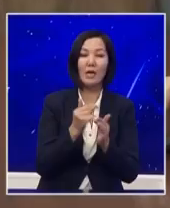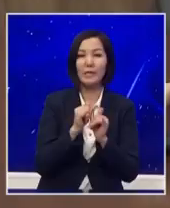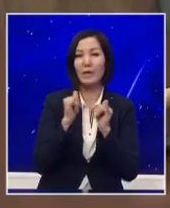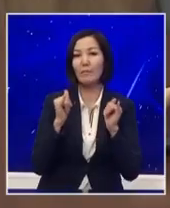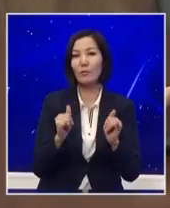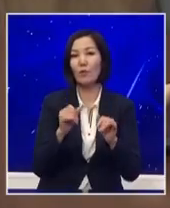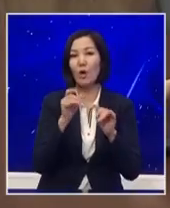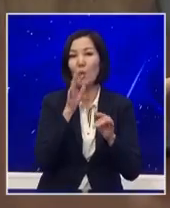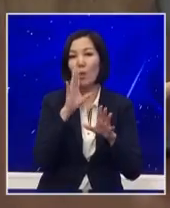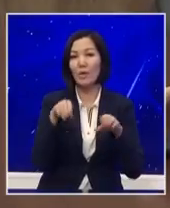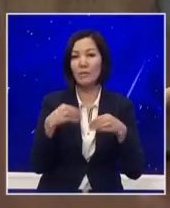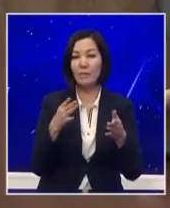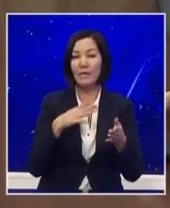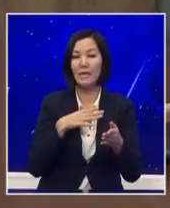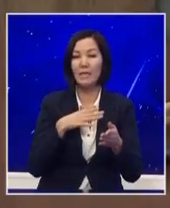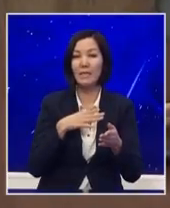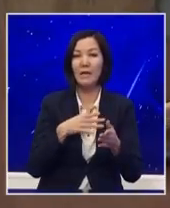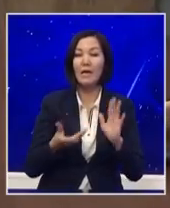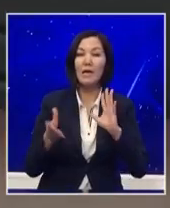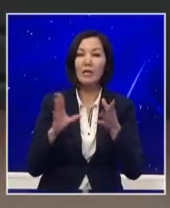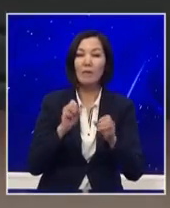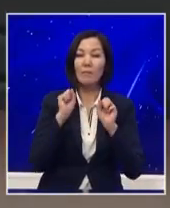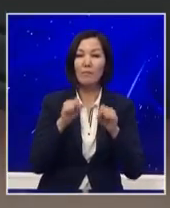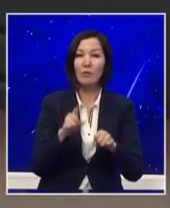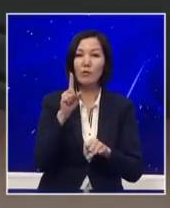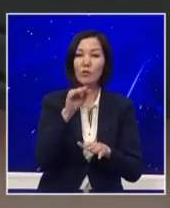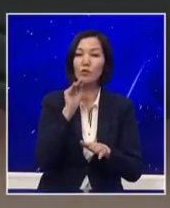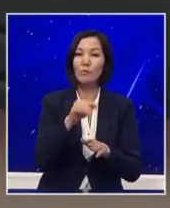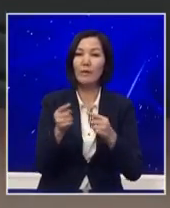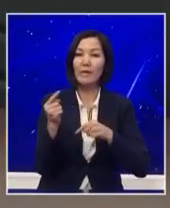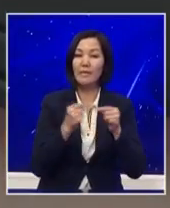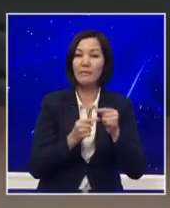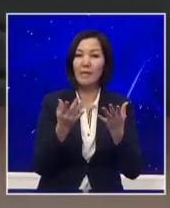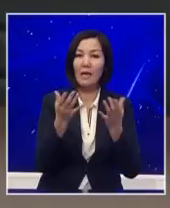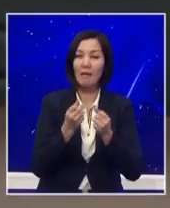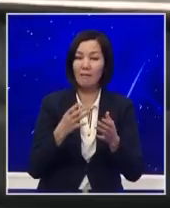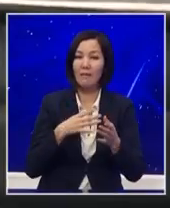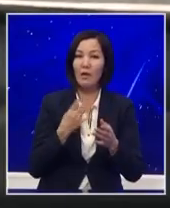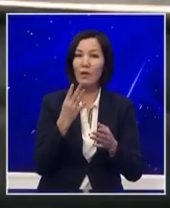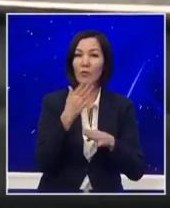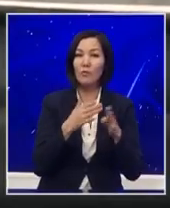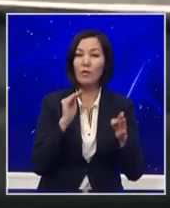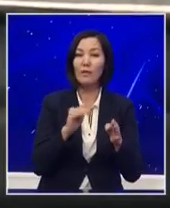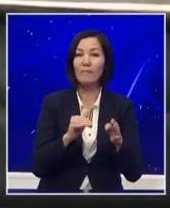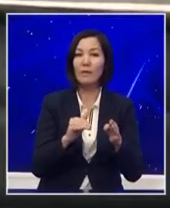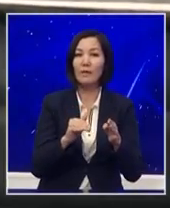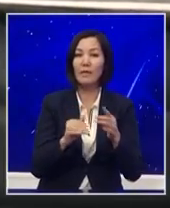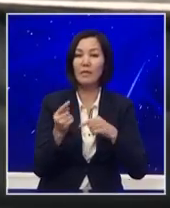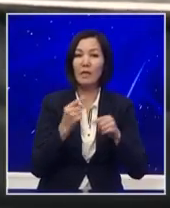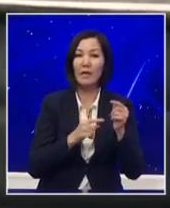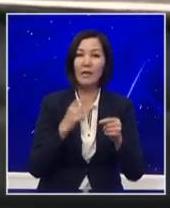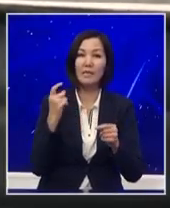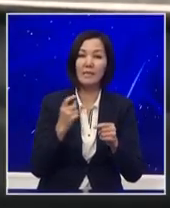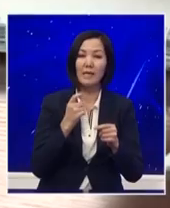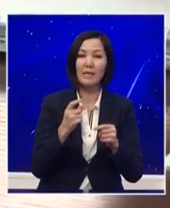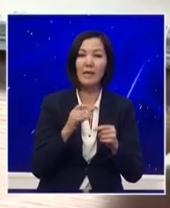бағындыруға уақыт берілді. Жалпы, бұл мүмкіндікті жетісулық 100 мыңнан астам кәсіпкер көріп отыр. Оның 4,5 мыңға жуығы жеке серіктестік. Жалпы,